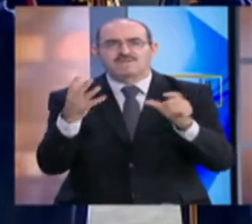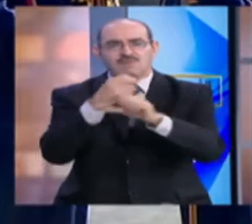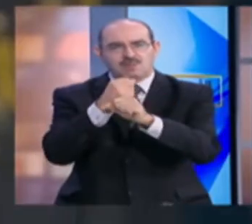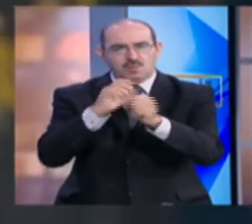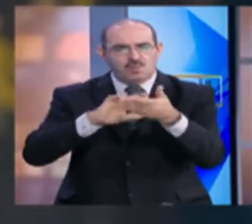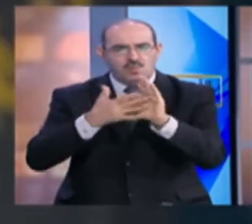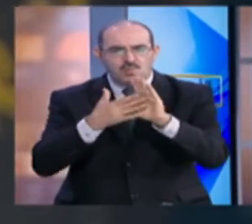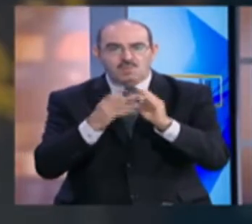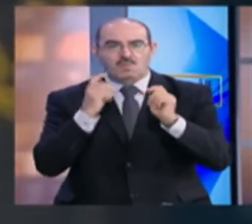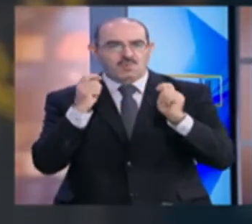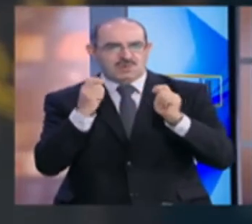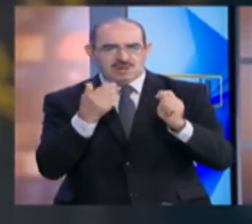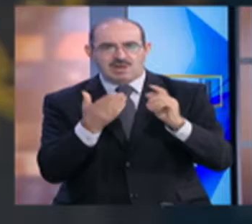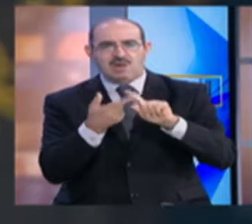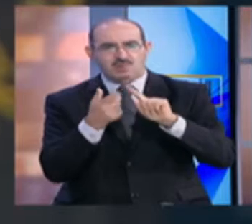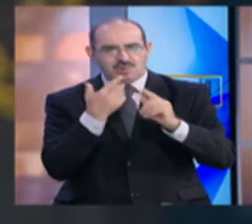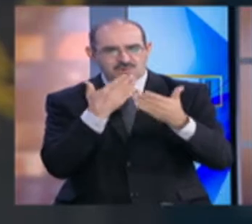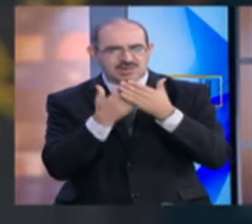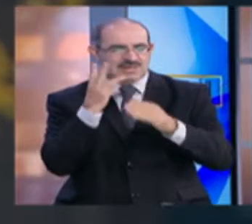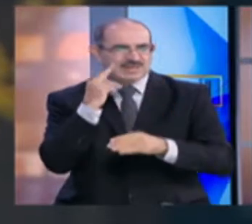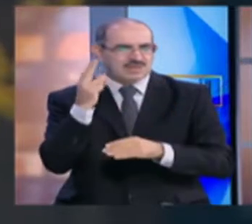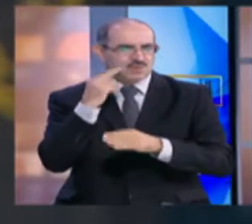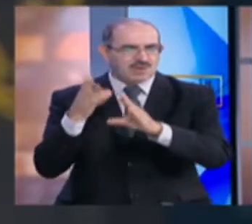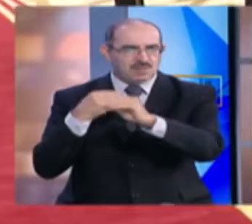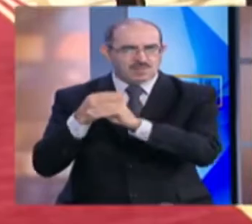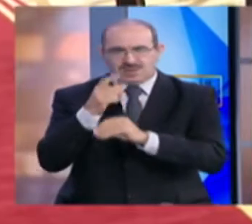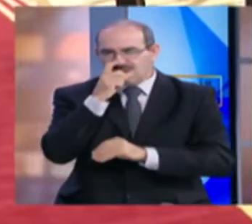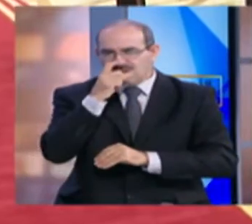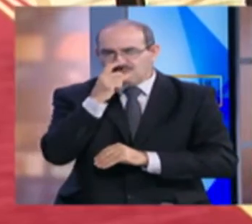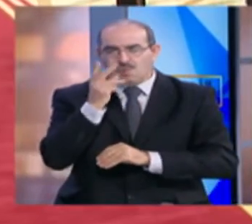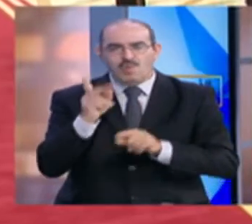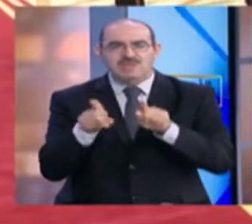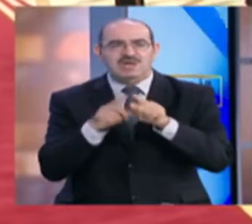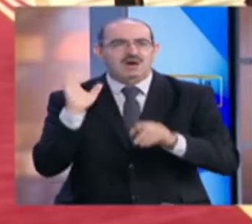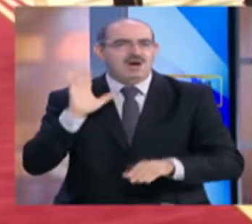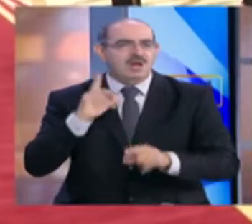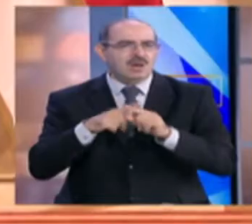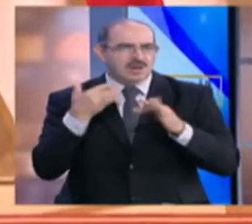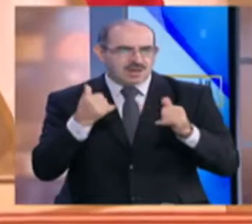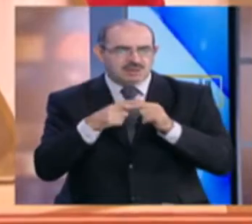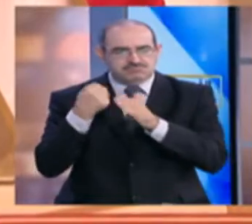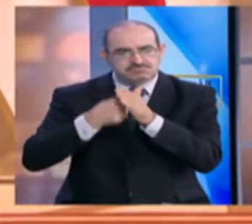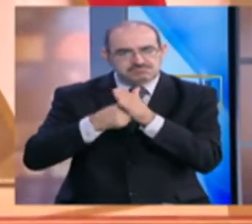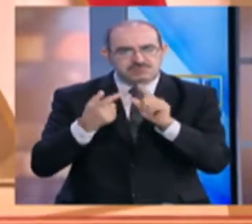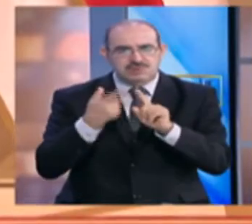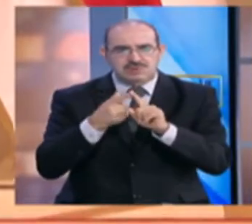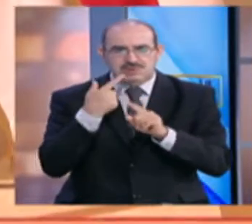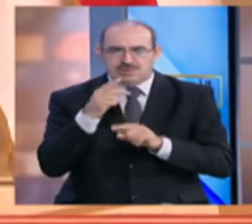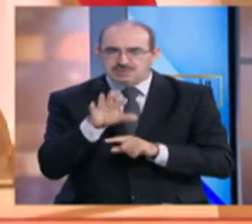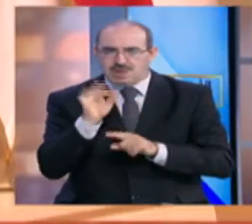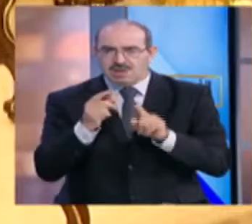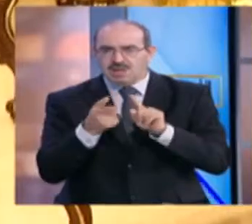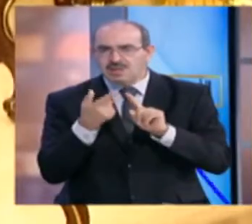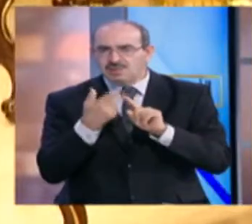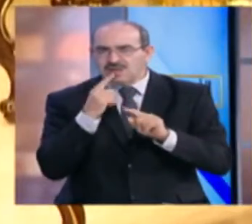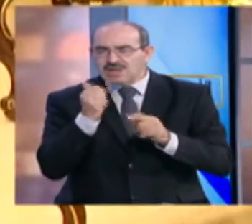وموعدا سياسيا هاما في تاريخ الأمة العربية، بذلت الجزائر لأجله مساع حثيثة وجهودا مكثفة